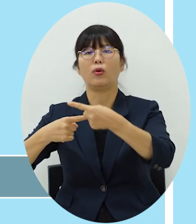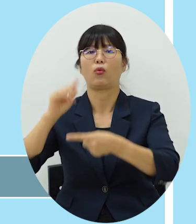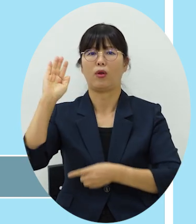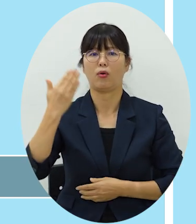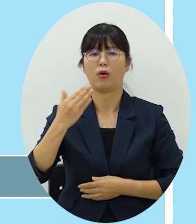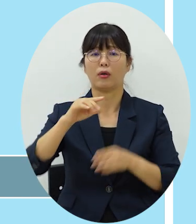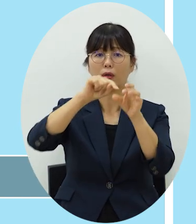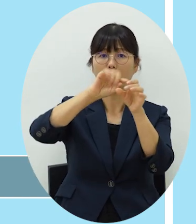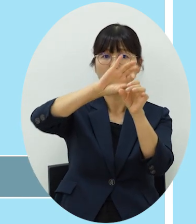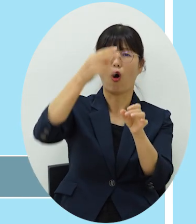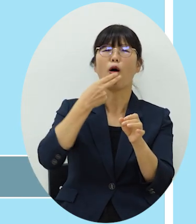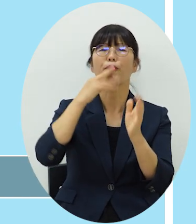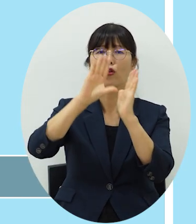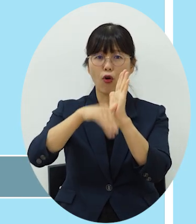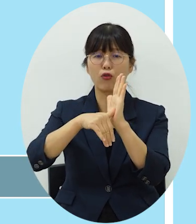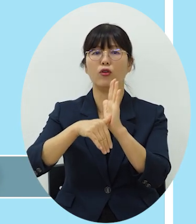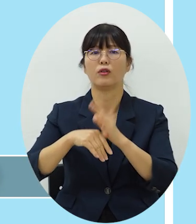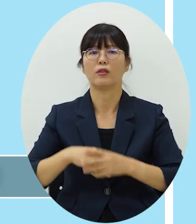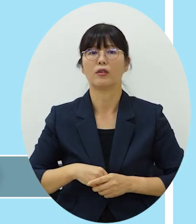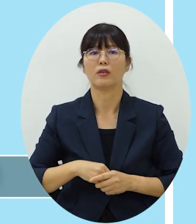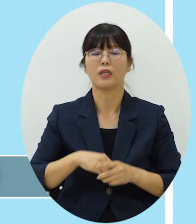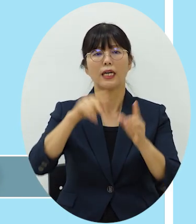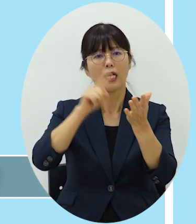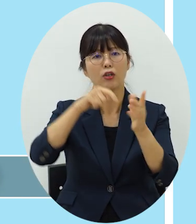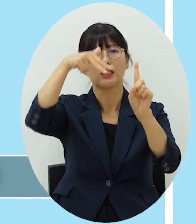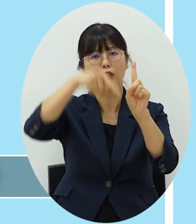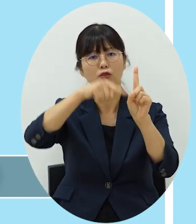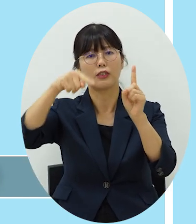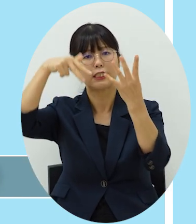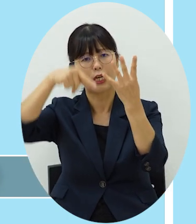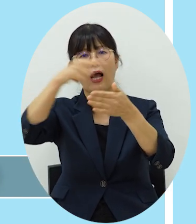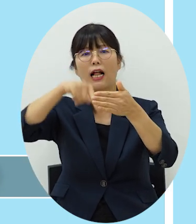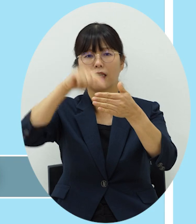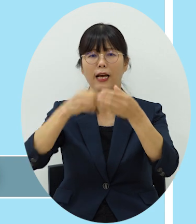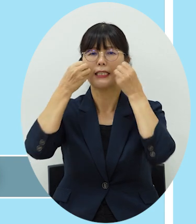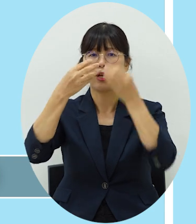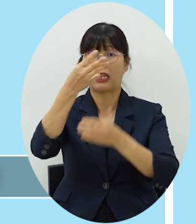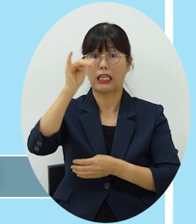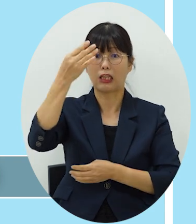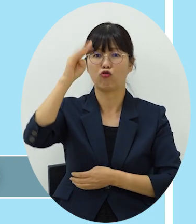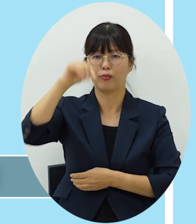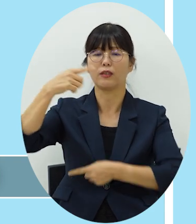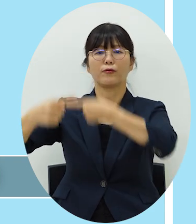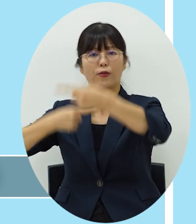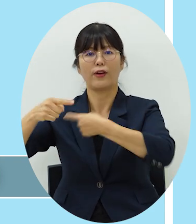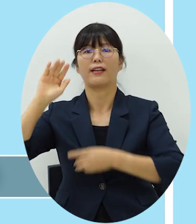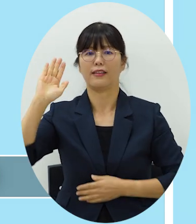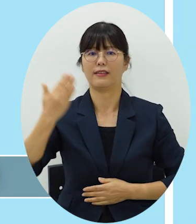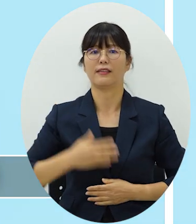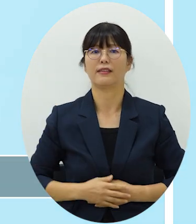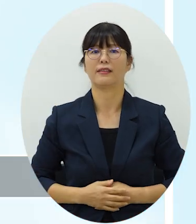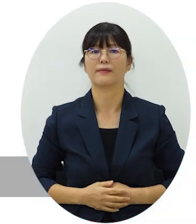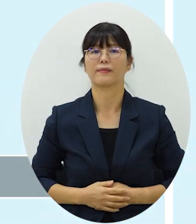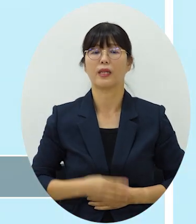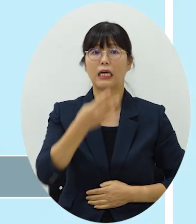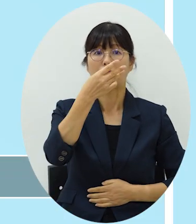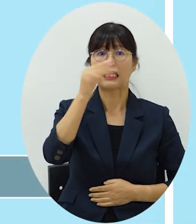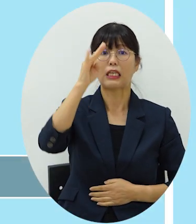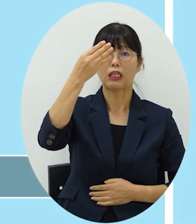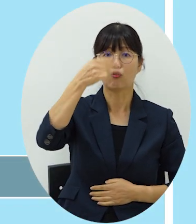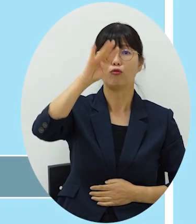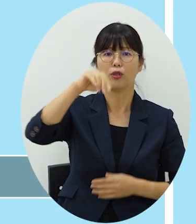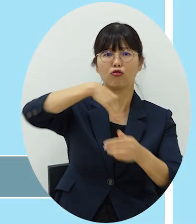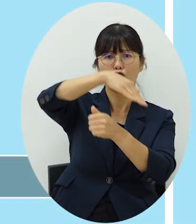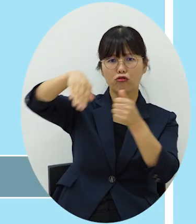하며 내관이 없는 제품의 경우에는 최소 1주에서 4주 이내에 새로운 T튜브로 교체하도록 합니다. T튜브